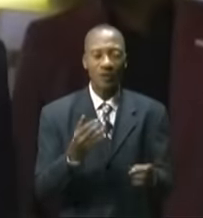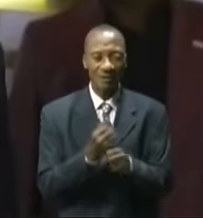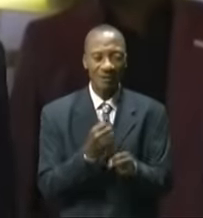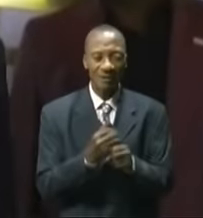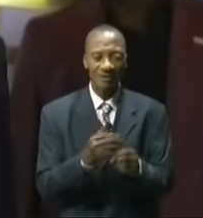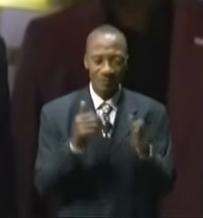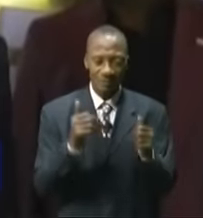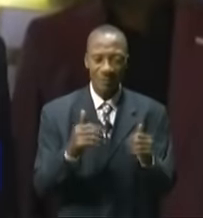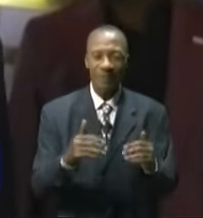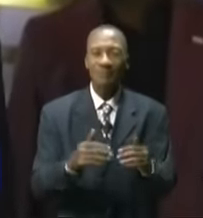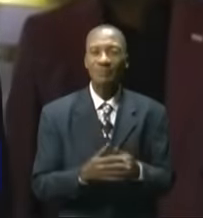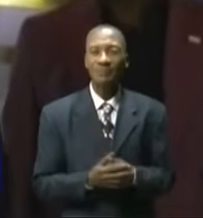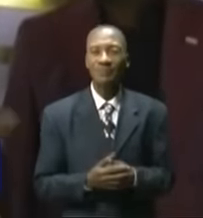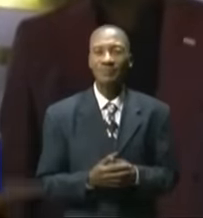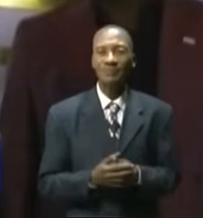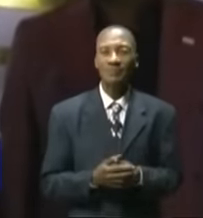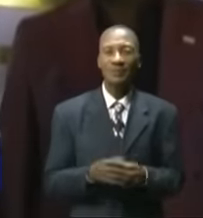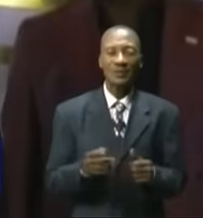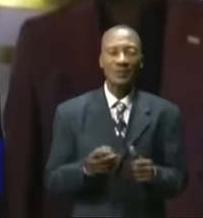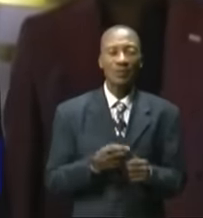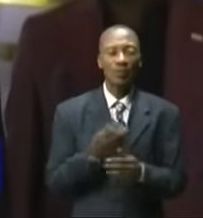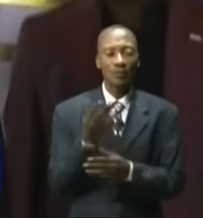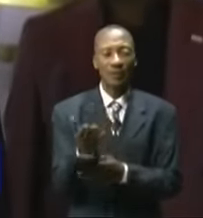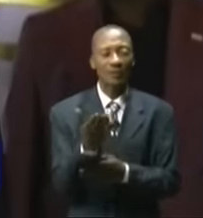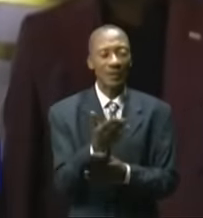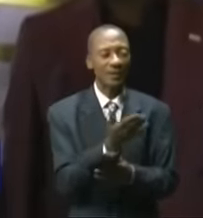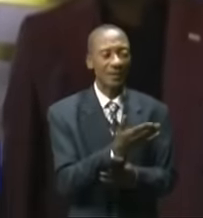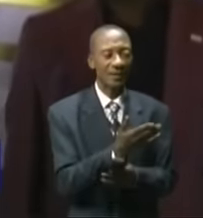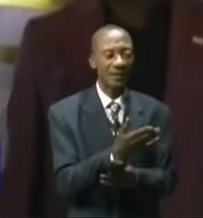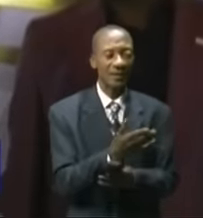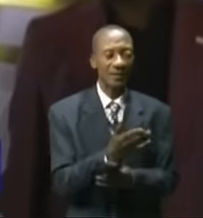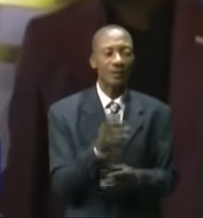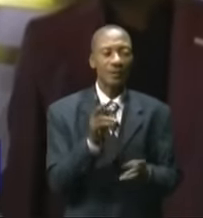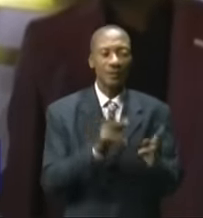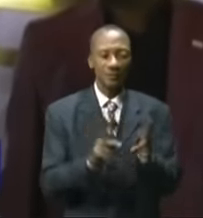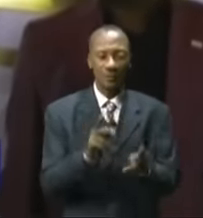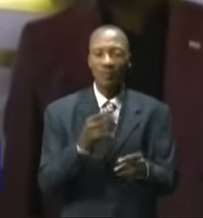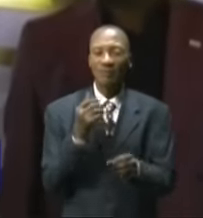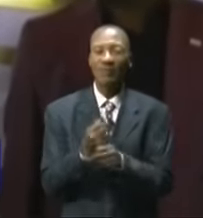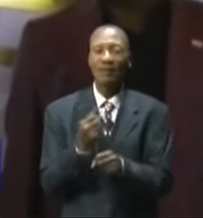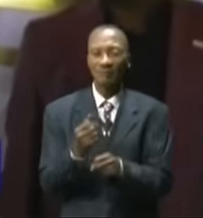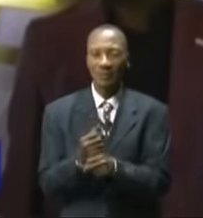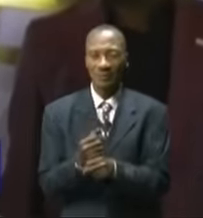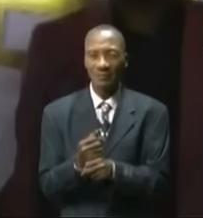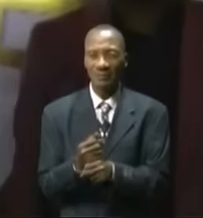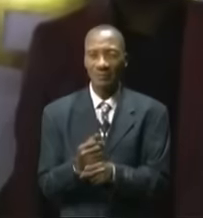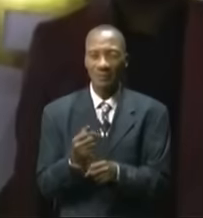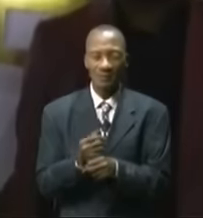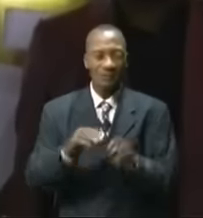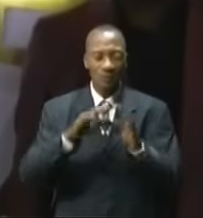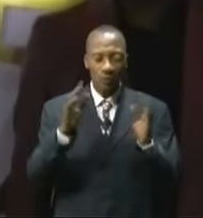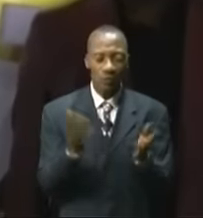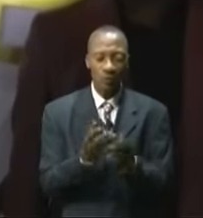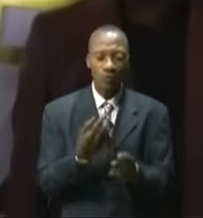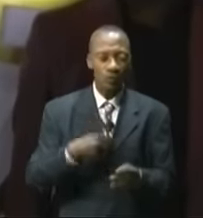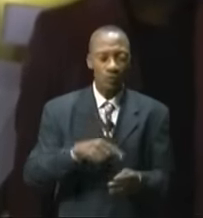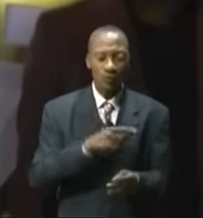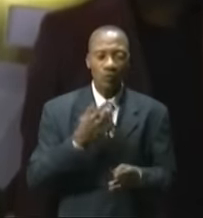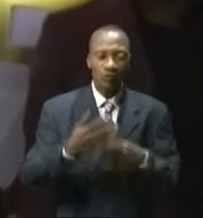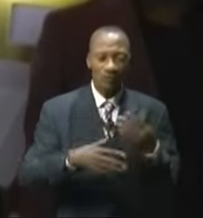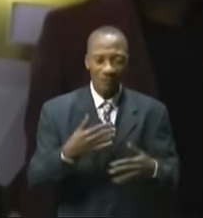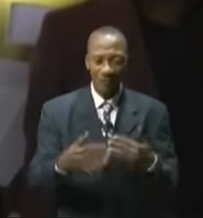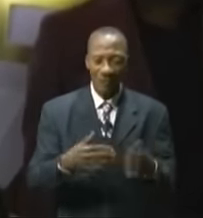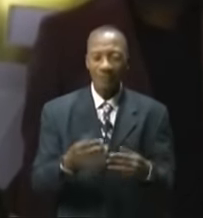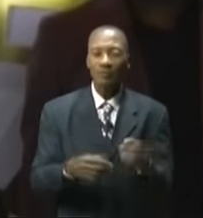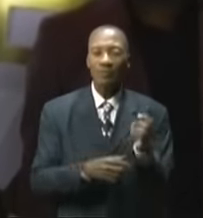appelés au travail. Pourquoi? Ce que nous avons déjà fait est visible et palpable. Et nous-mêmes, nous